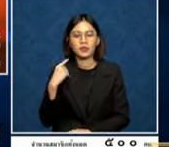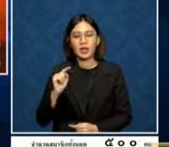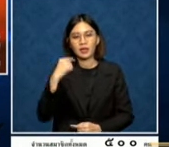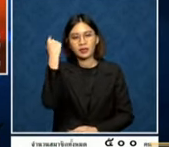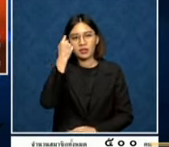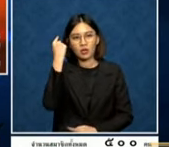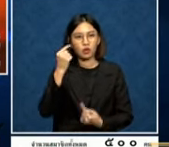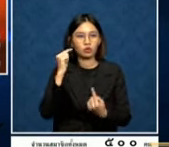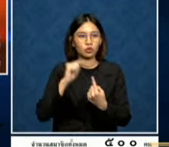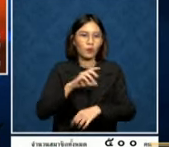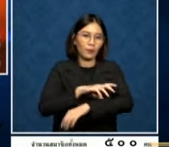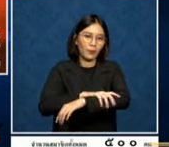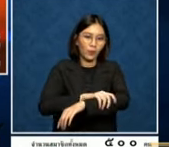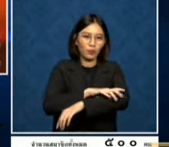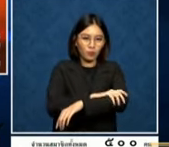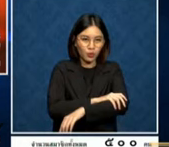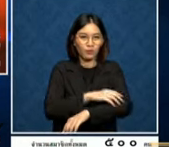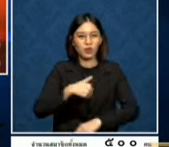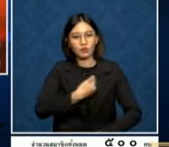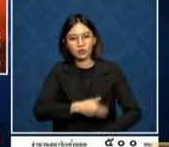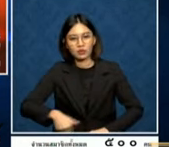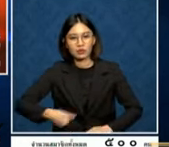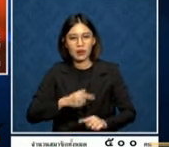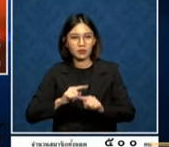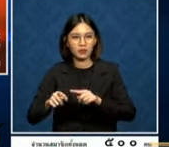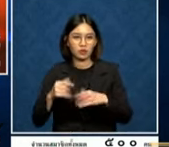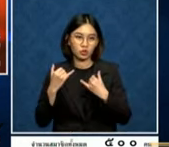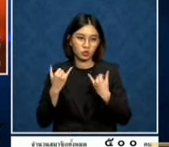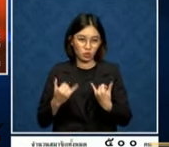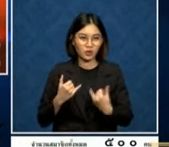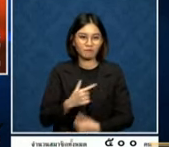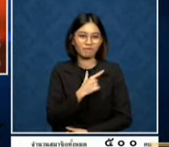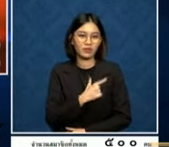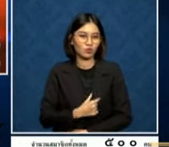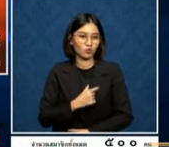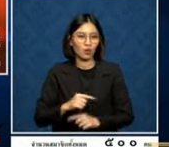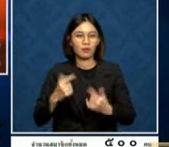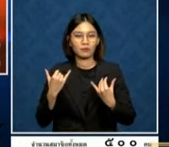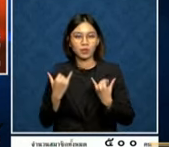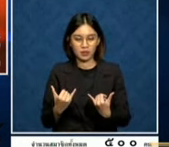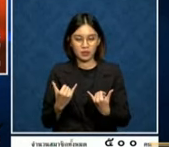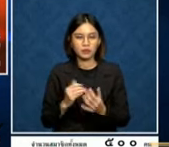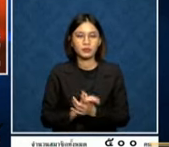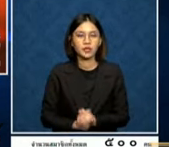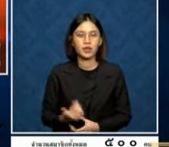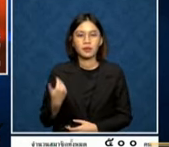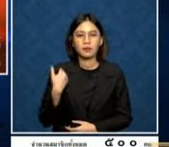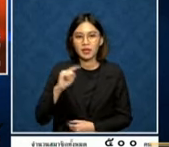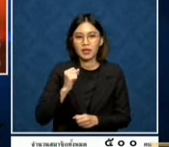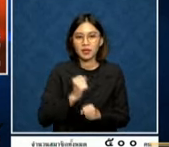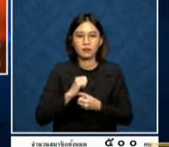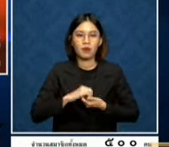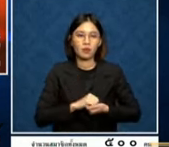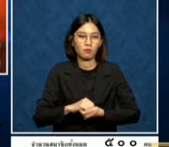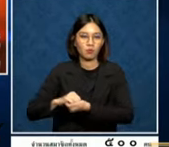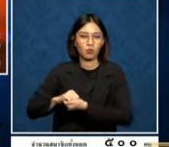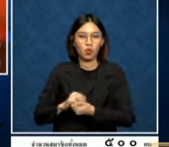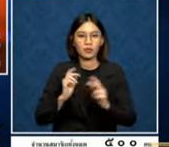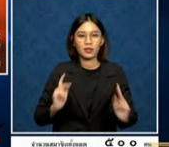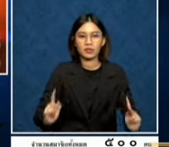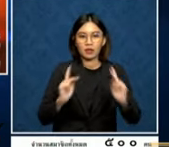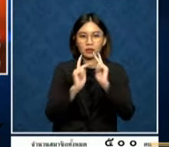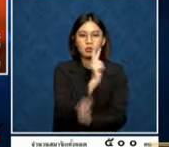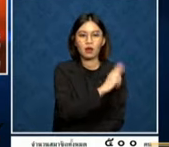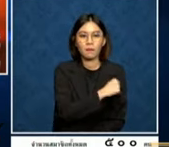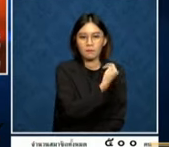เที่ยวแบบ wellness and medical tourismค่ะซึ่งตอนนี้กำลังได้รับความนิยมในปัจจุบันนะคะมีการบูรณาการค่ะร่วมกับกระทรวง